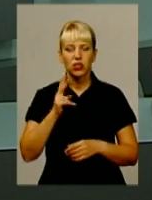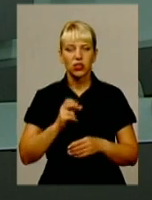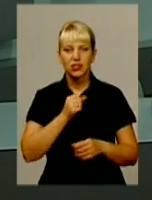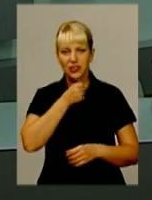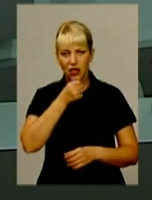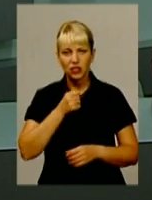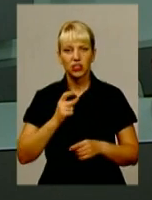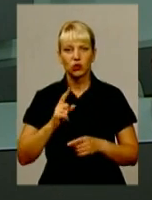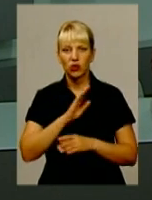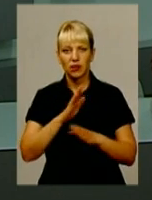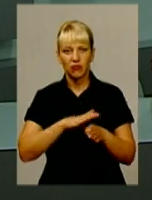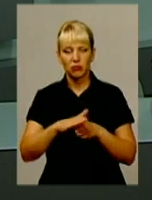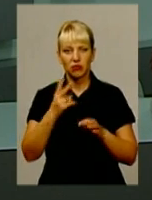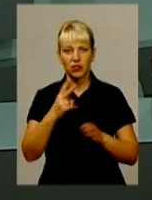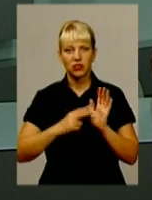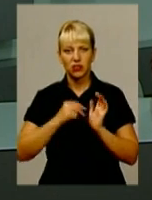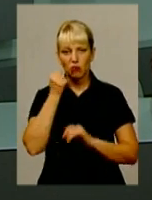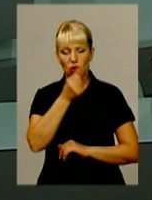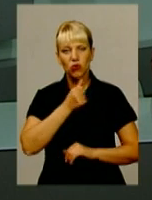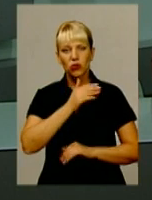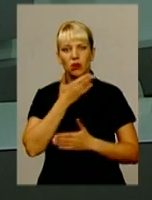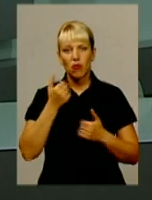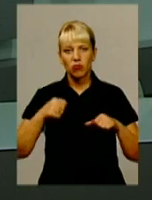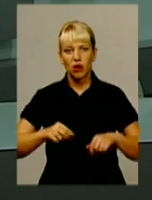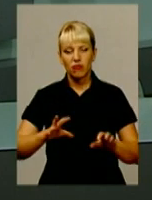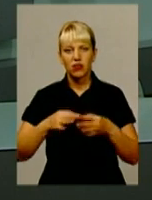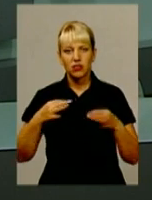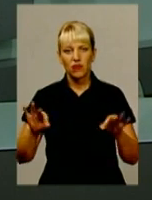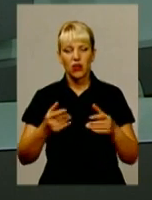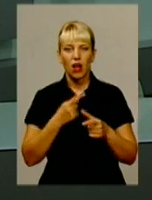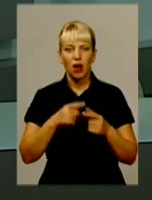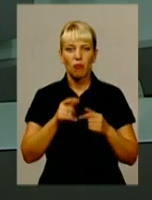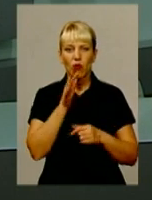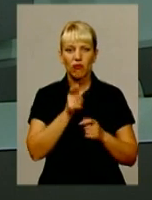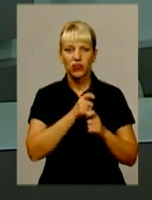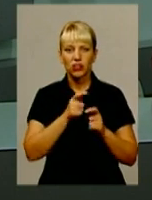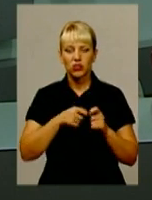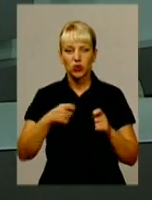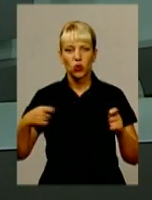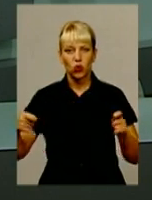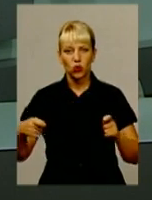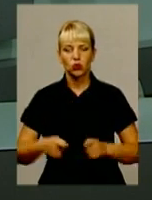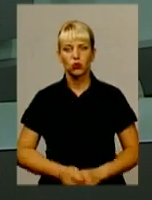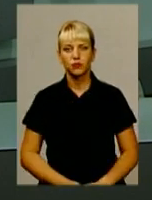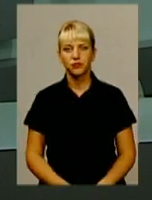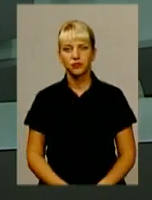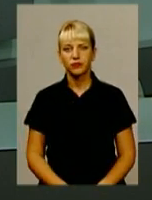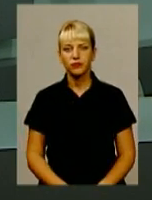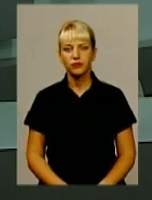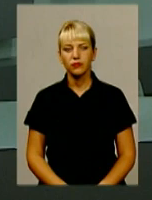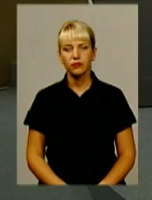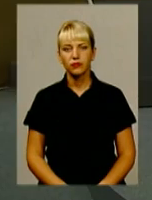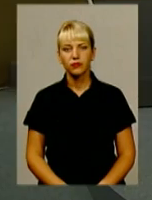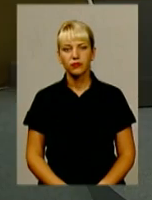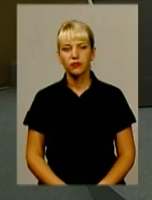досягли 27-річного віку і не мають права на звільнення або відстрочку від призову на строкову військову службу.